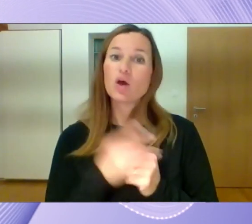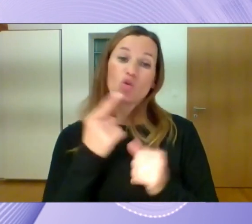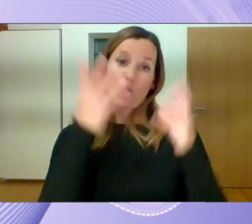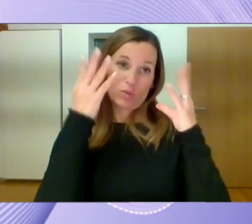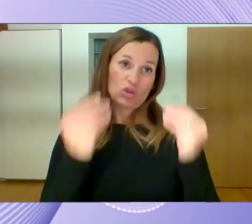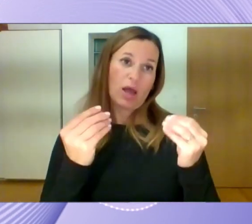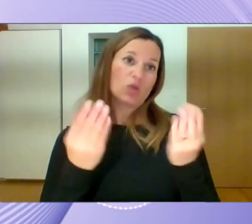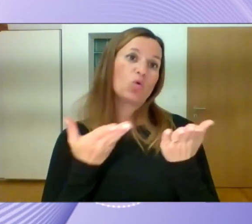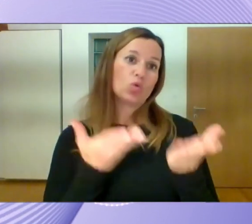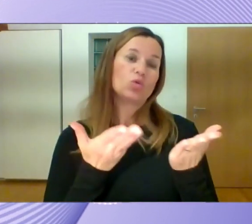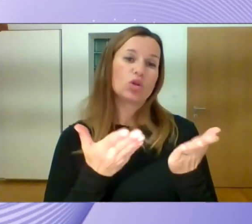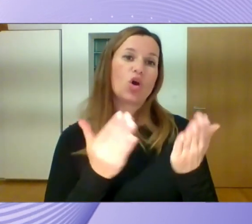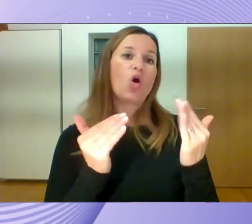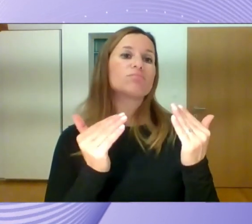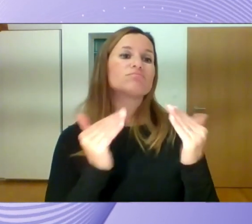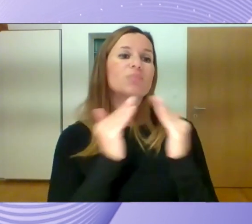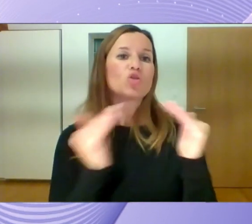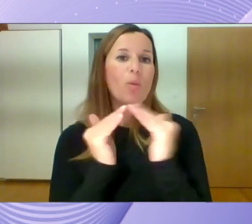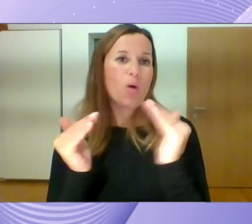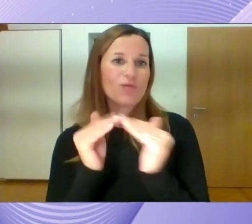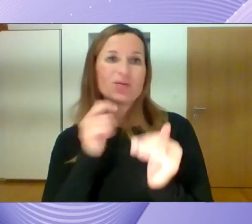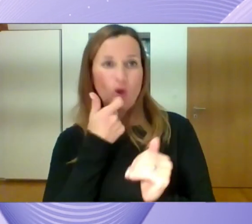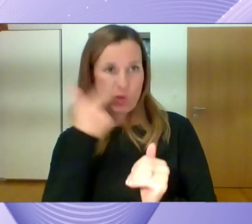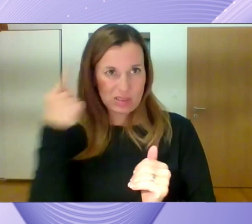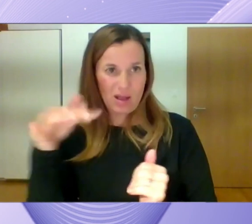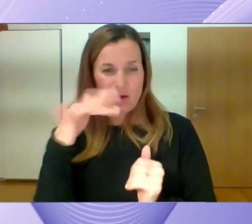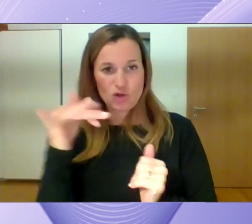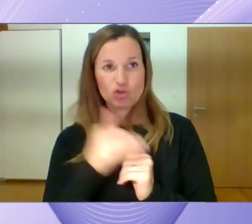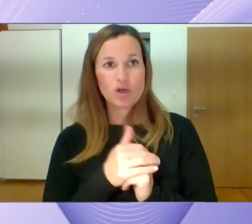nudijo domovi starejših,